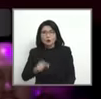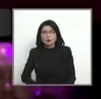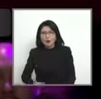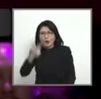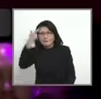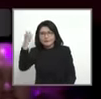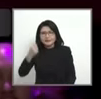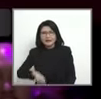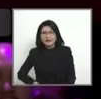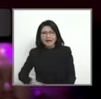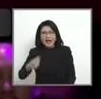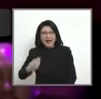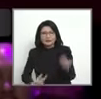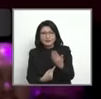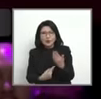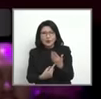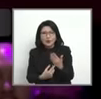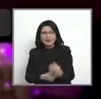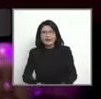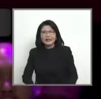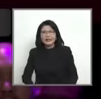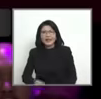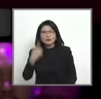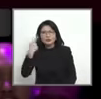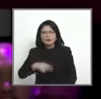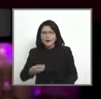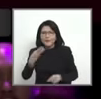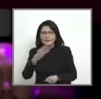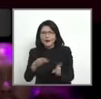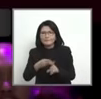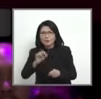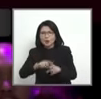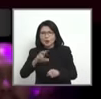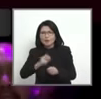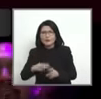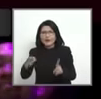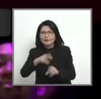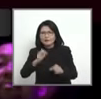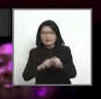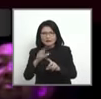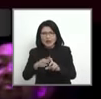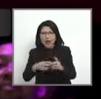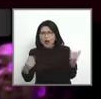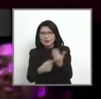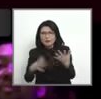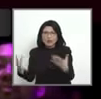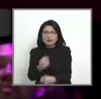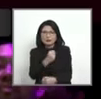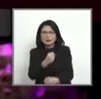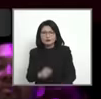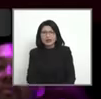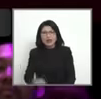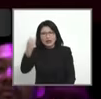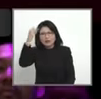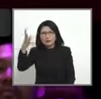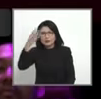dihantam fasa awal kemudian rontok di selanjutnya nah agak ada keuntungan di situ nah terkait dengan konteks Bansos mengapa